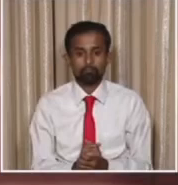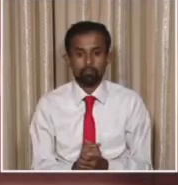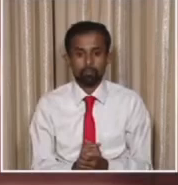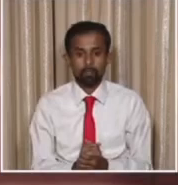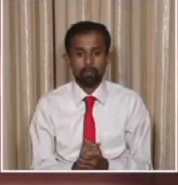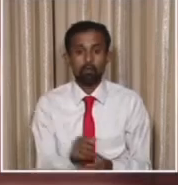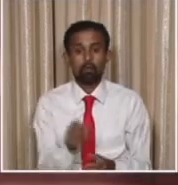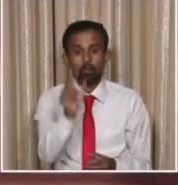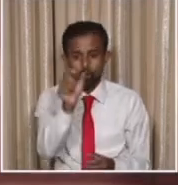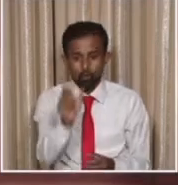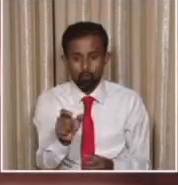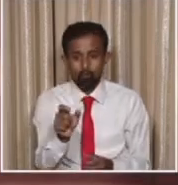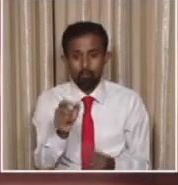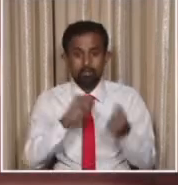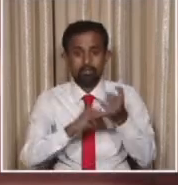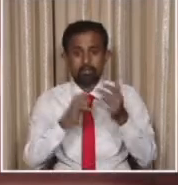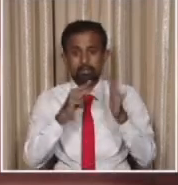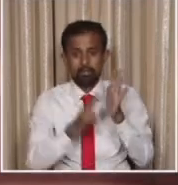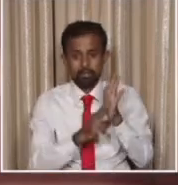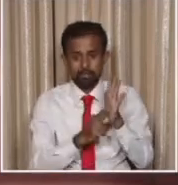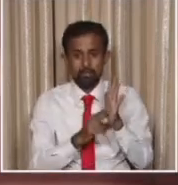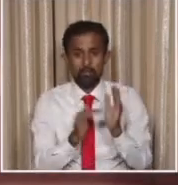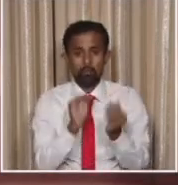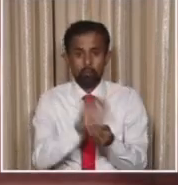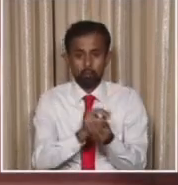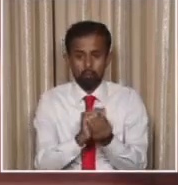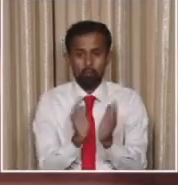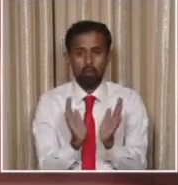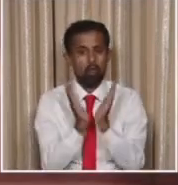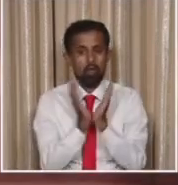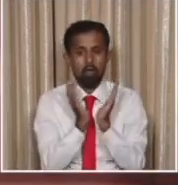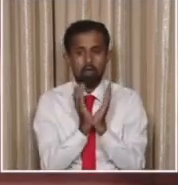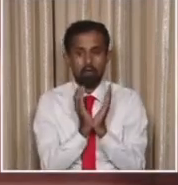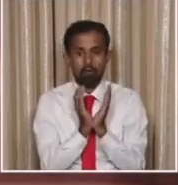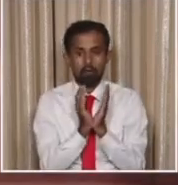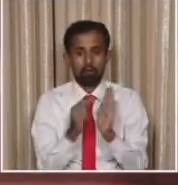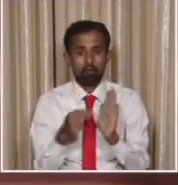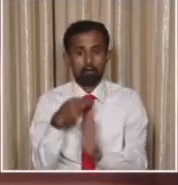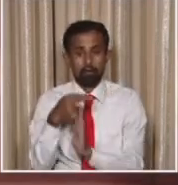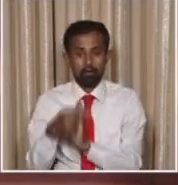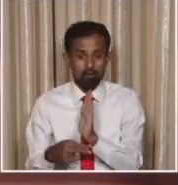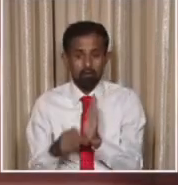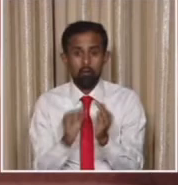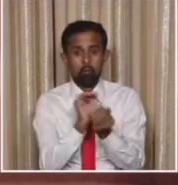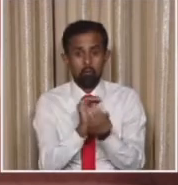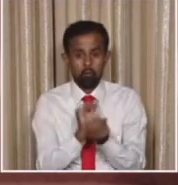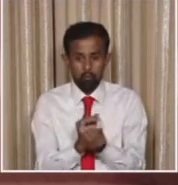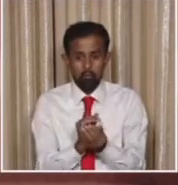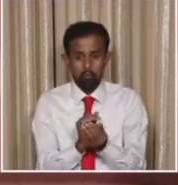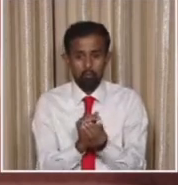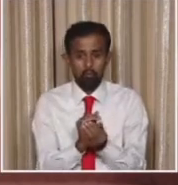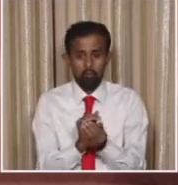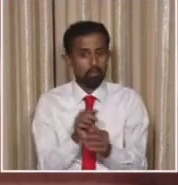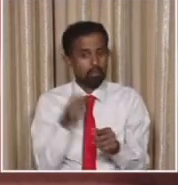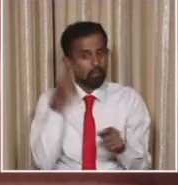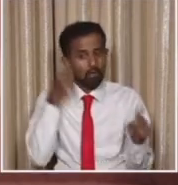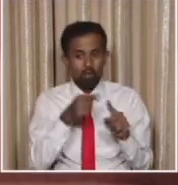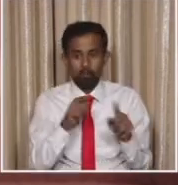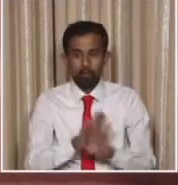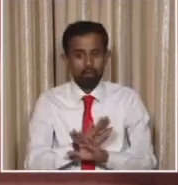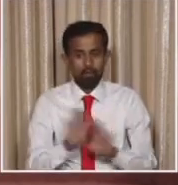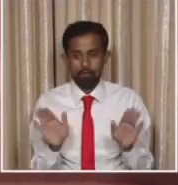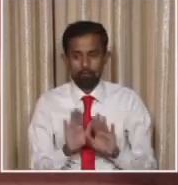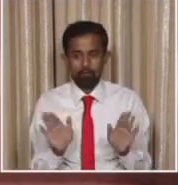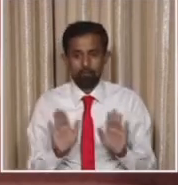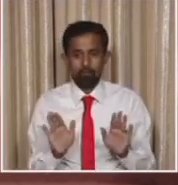මන්ත්‍රීතුමා ඔබතුමා සිංහරාජය කියලා කියන්නේ සංරක්ෂිත වනයක්. නේ මම හරි හරි. ඒක නැෂනල් හෙරිටේජ් එකක්. එතකොට ඒක ගැන නෙමෙයි. අනේ දැන් මෙහෙම හරි